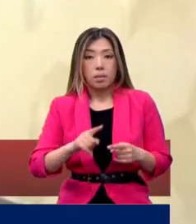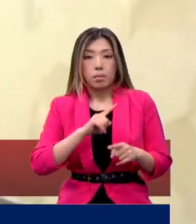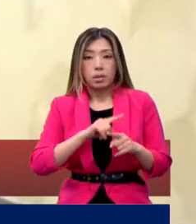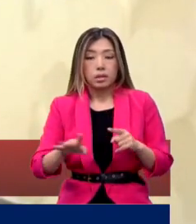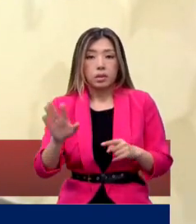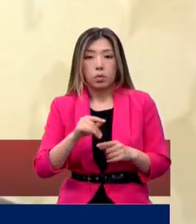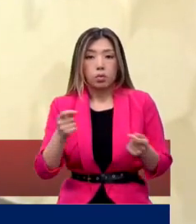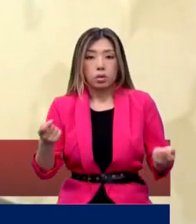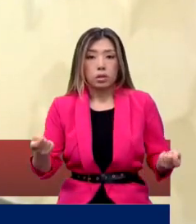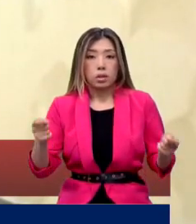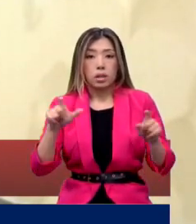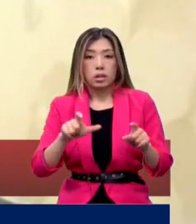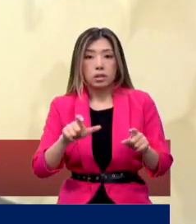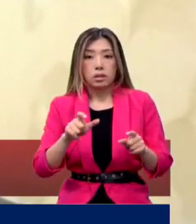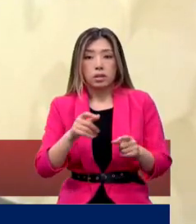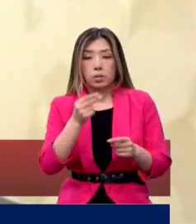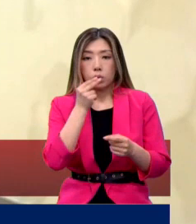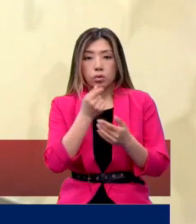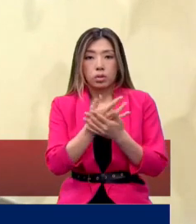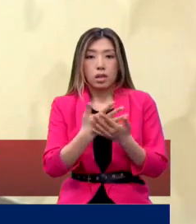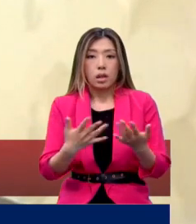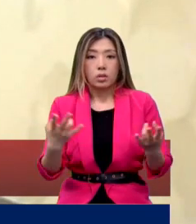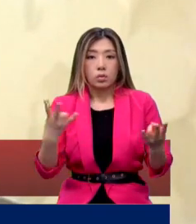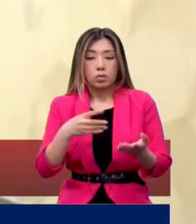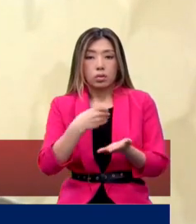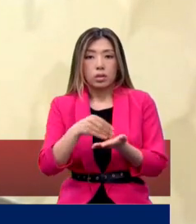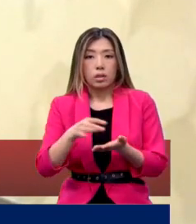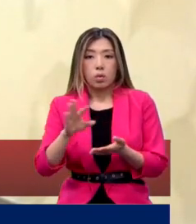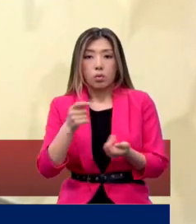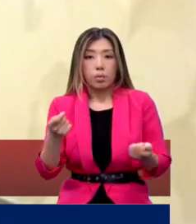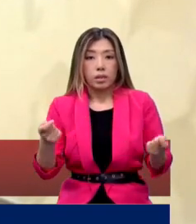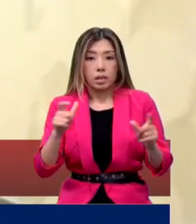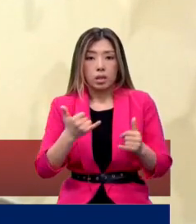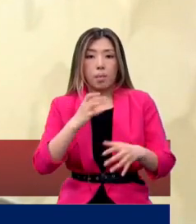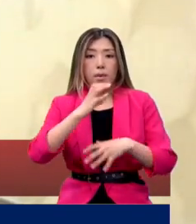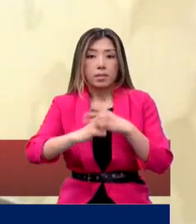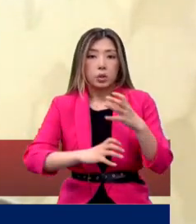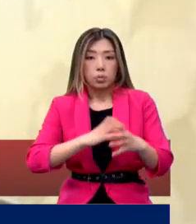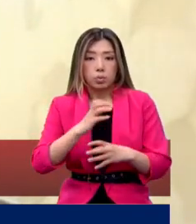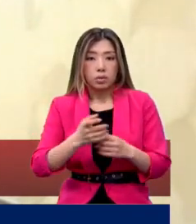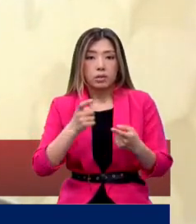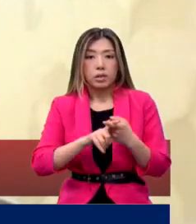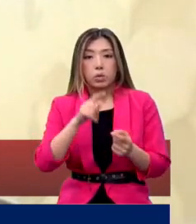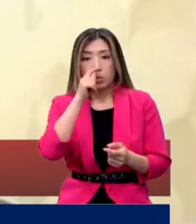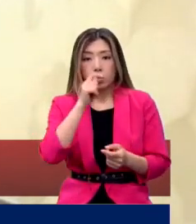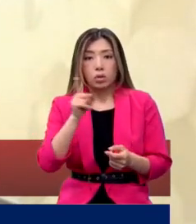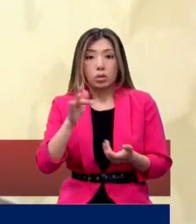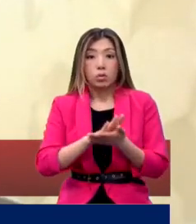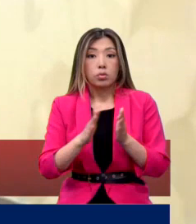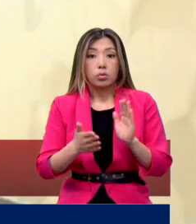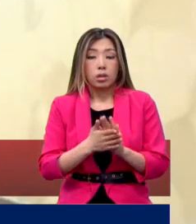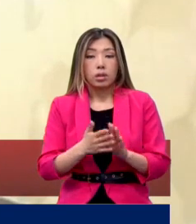растут цены на продовольственные товары буквально по всему миру, в том числе из-за событий на Украине, где, как мы